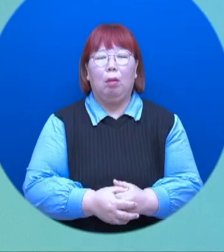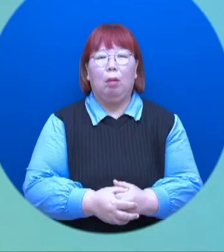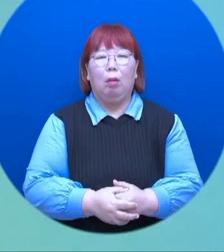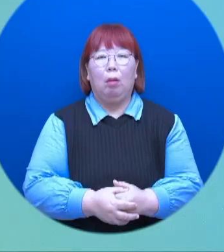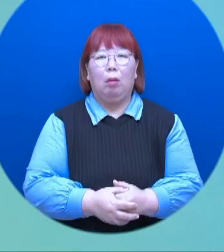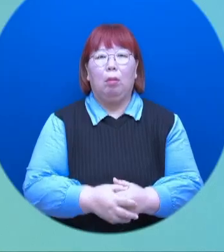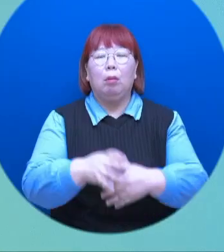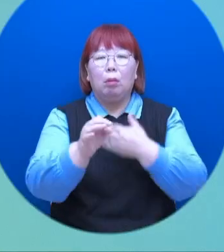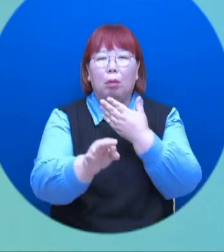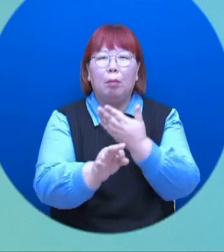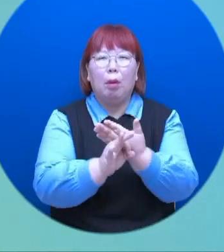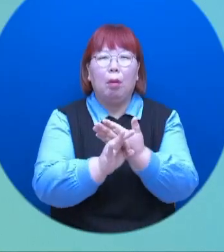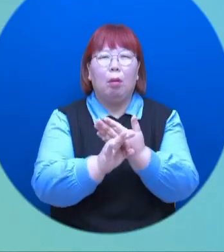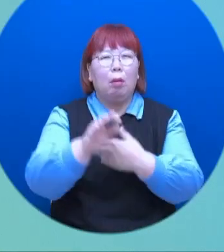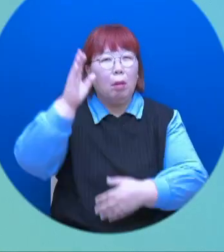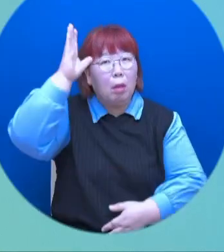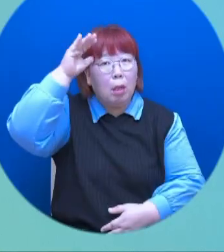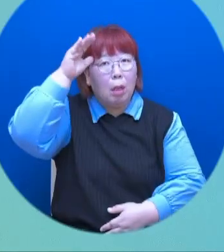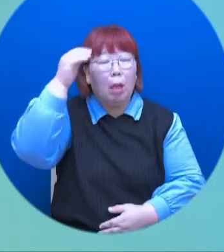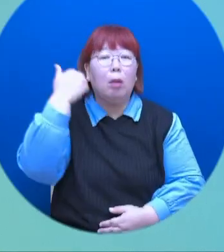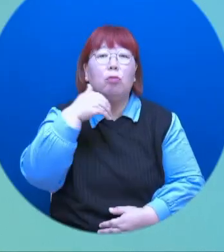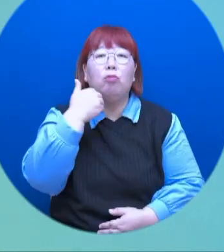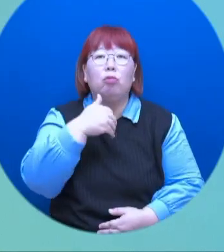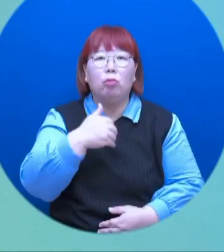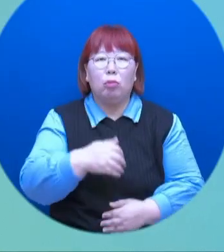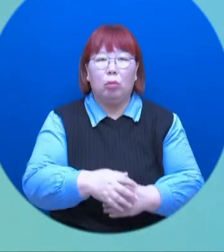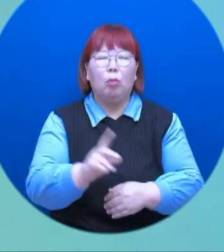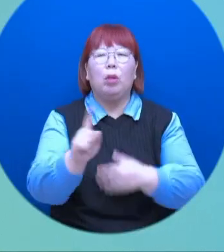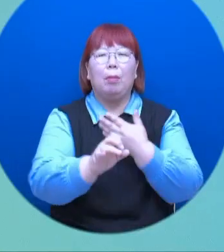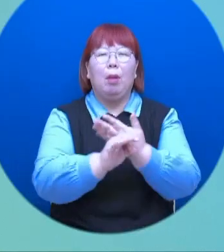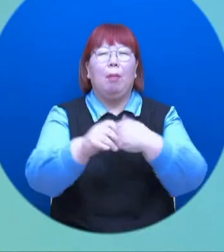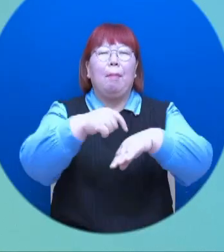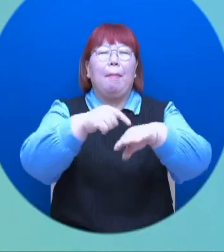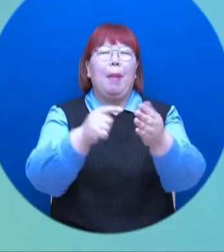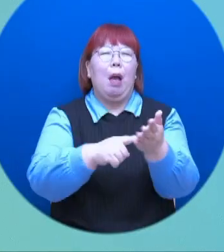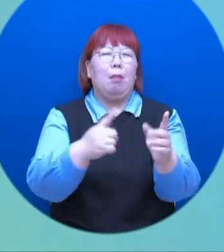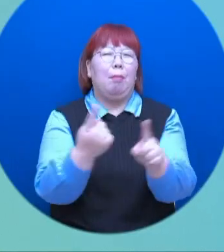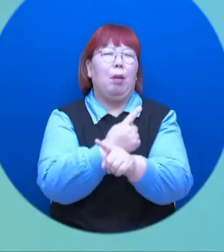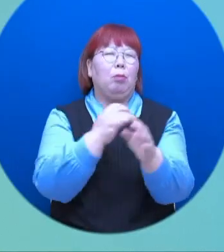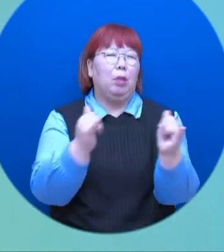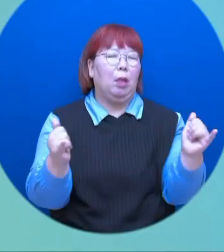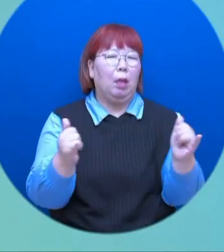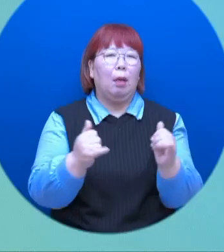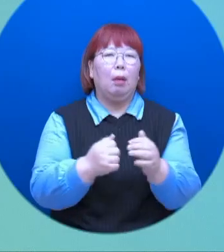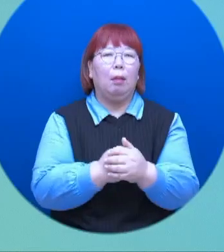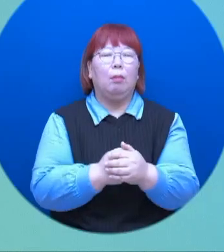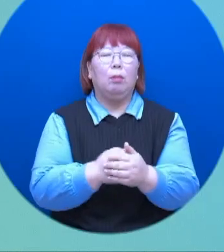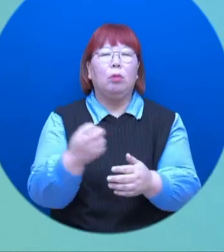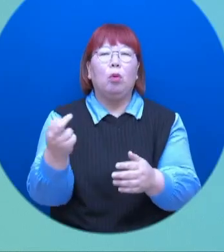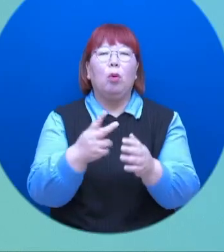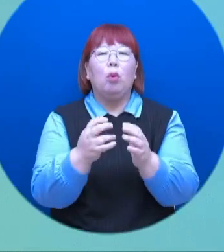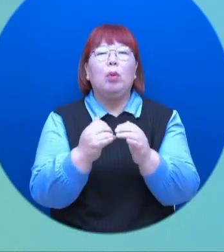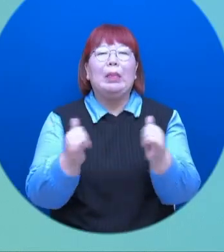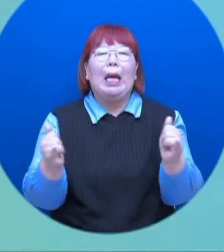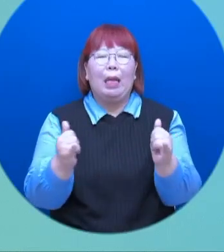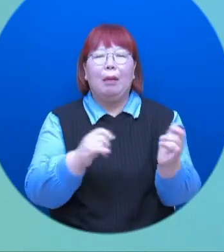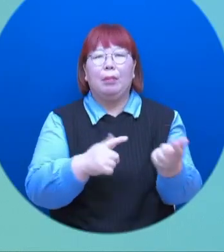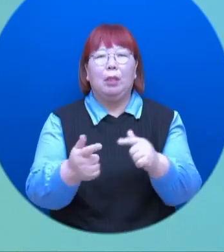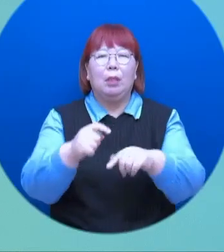여기서 말하는 개, 누구? 변신한 자, 그리고 사람들을 믿음